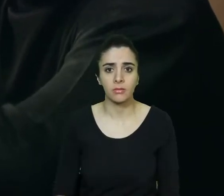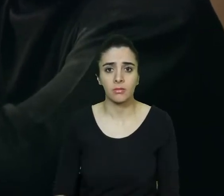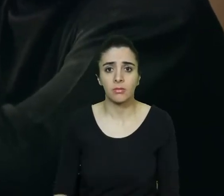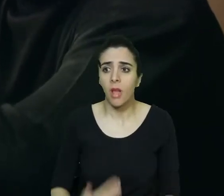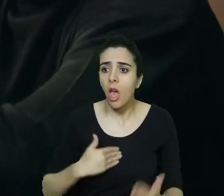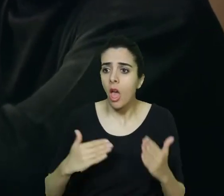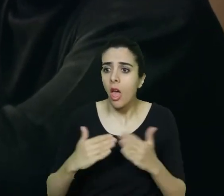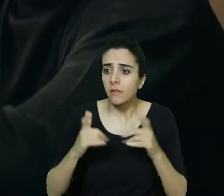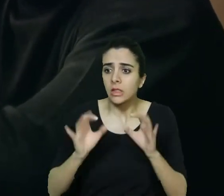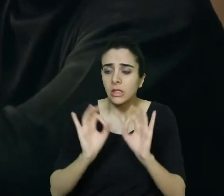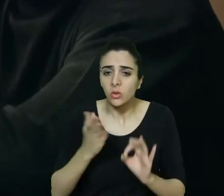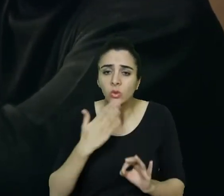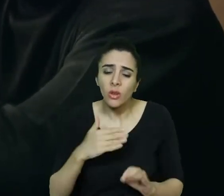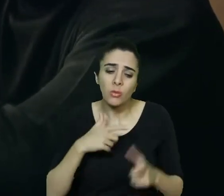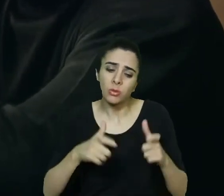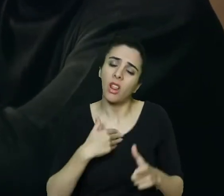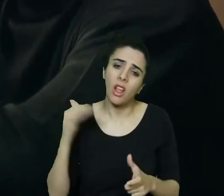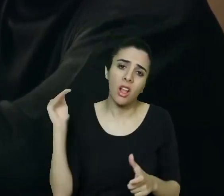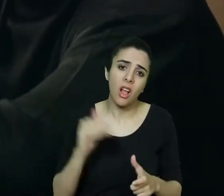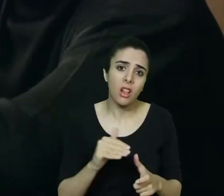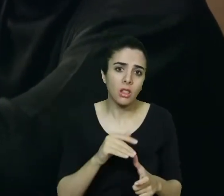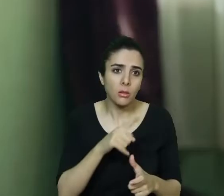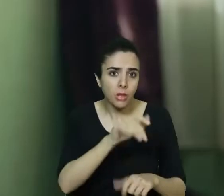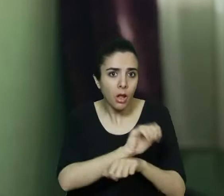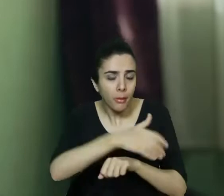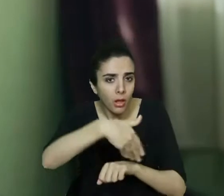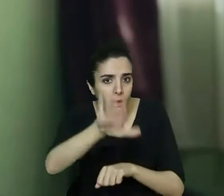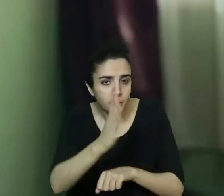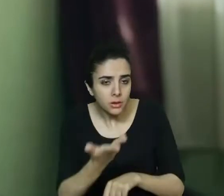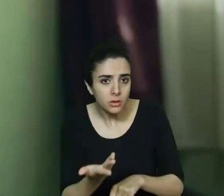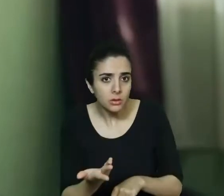Sığınacak hiçbir yerim kalmadığını görünce de buraya geldim. Ama seni de almışlar.